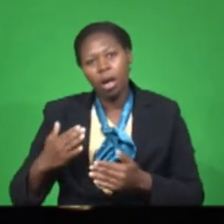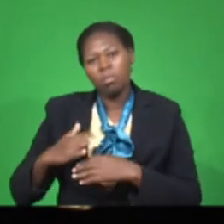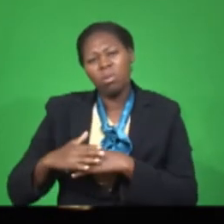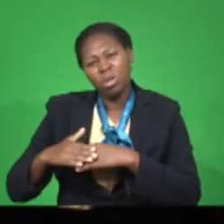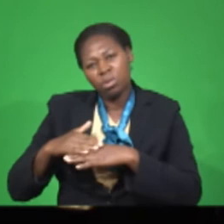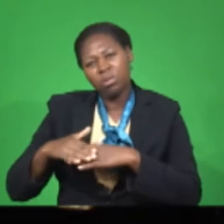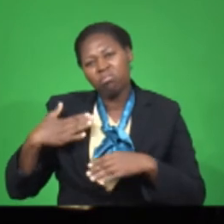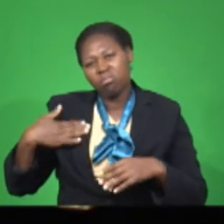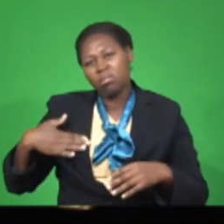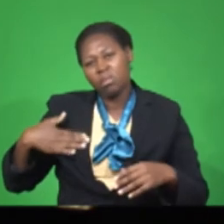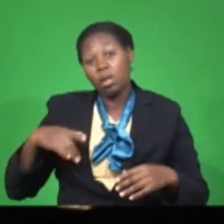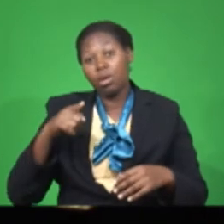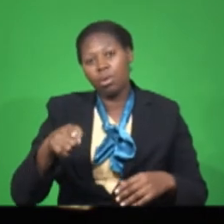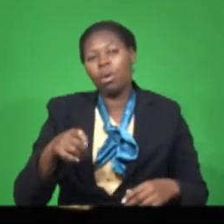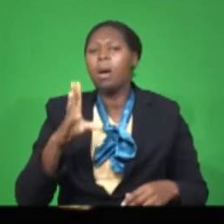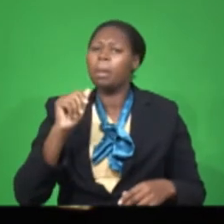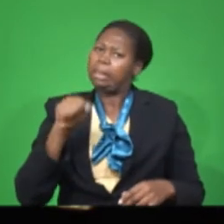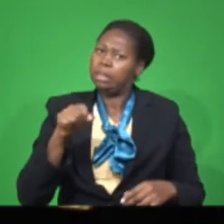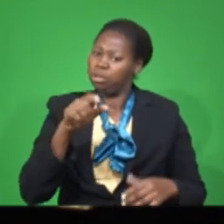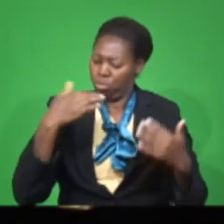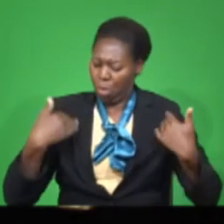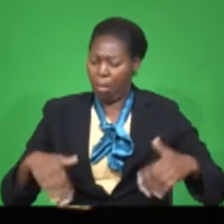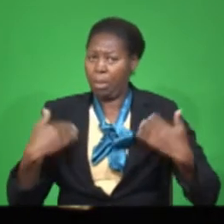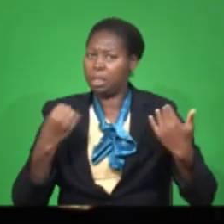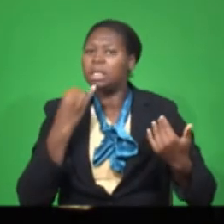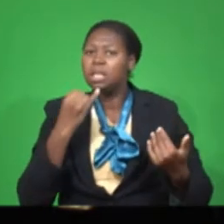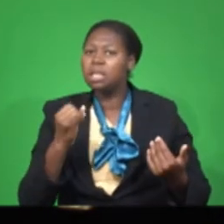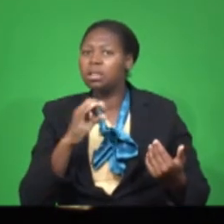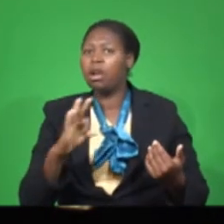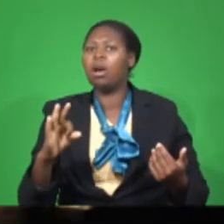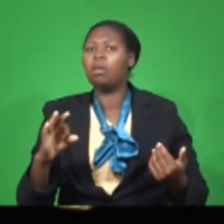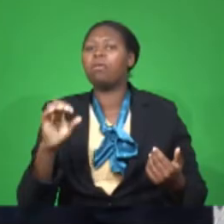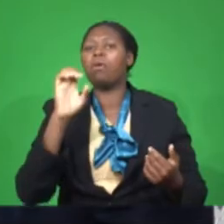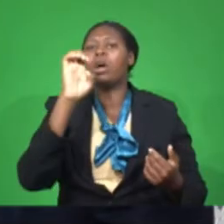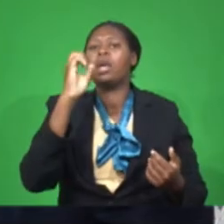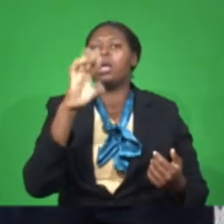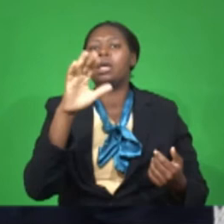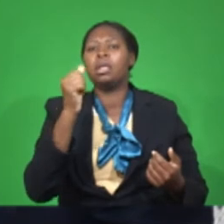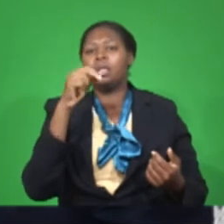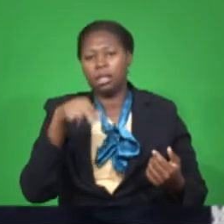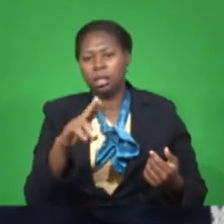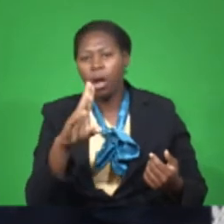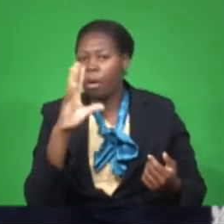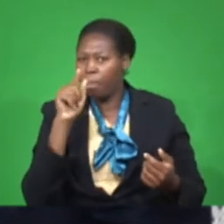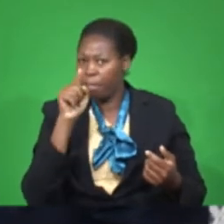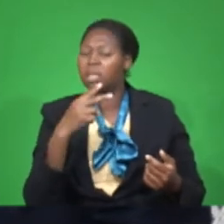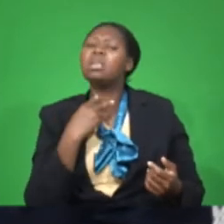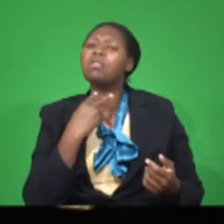Zvikanzi muviri ndiwa Isau. Asi izwi ndira Jacob. Akanyeba. Kuti ndini